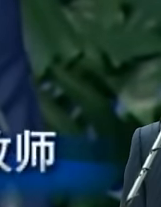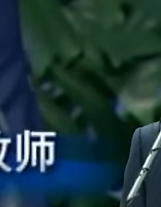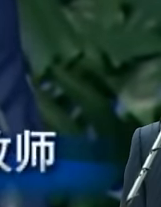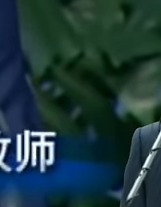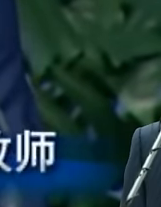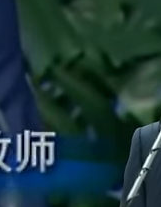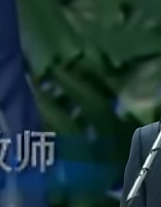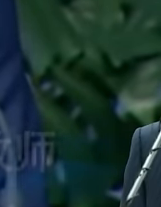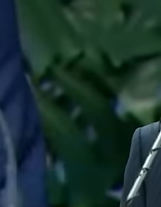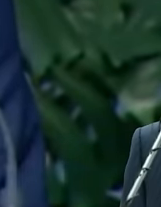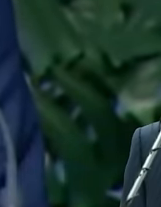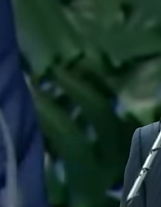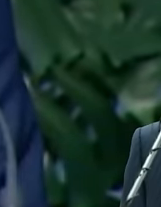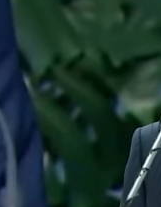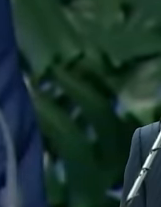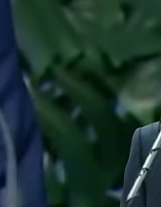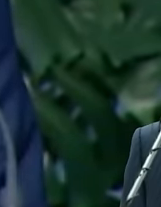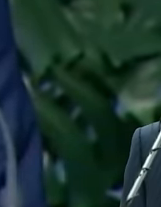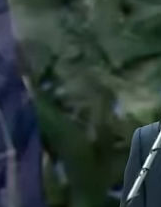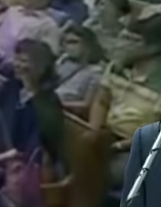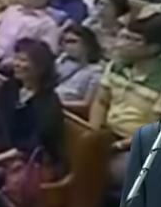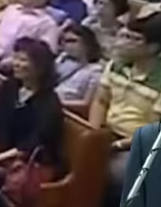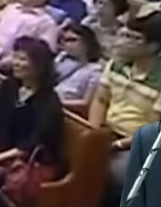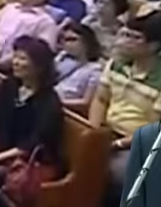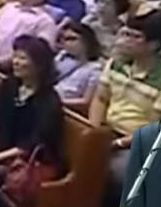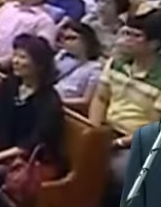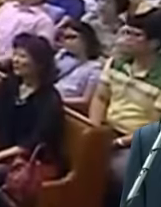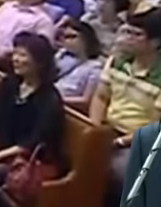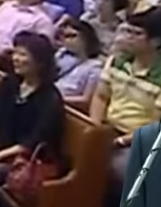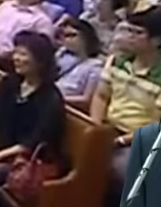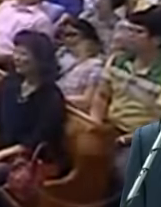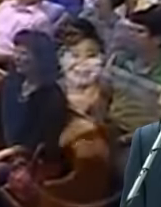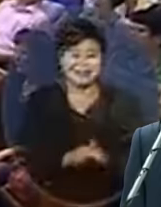믿고 구주로 시인합니다.